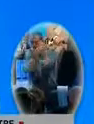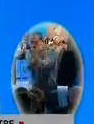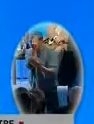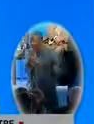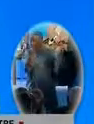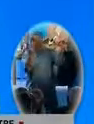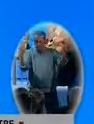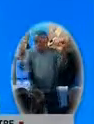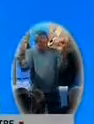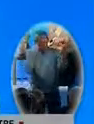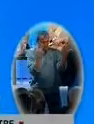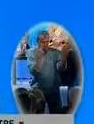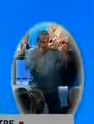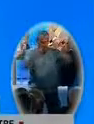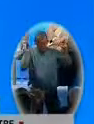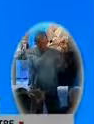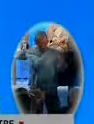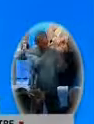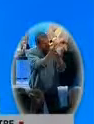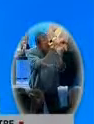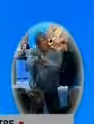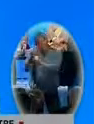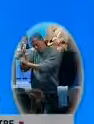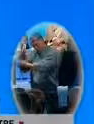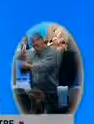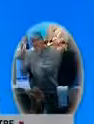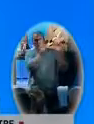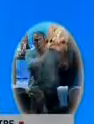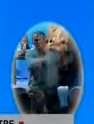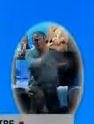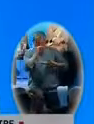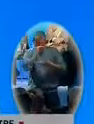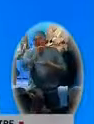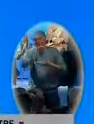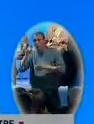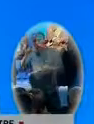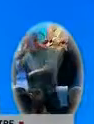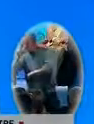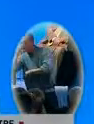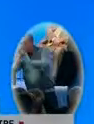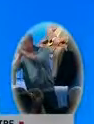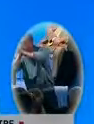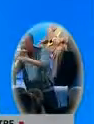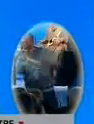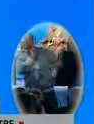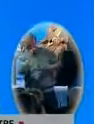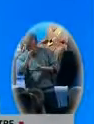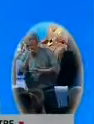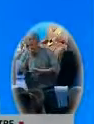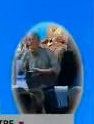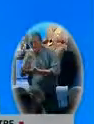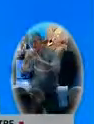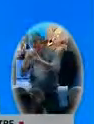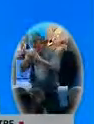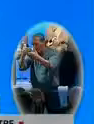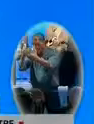préoccupante si l'on veut bien considérer la marche du monde en ses débuts du XXIe siècle. Nous militons pour une société